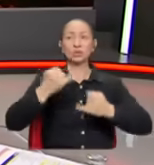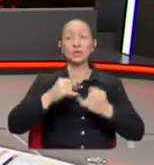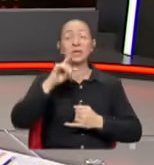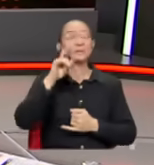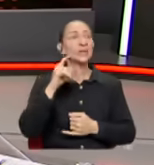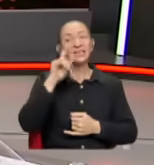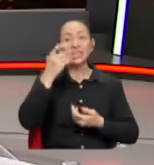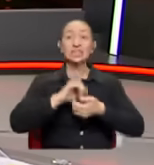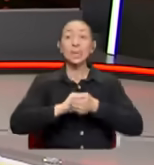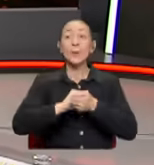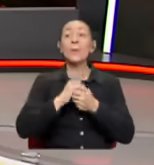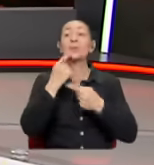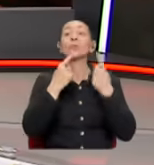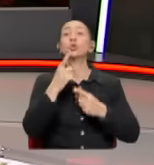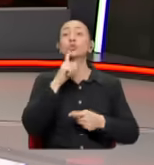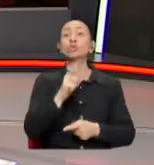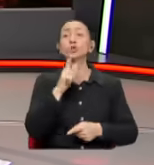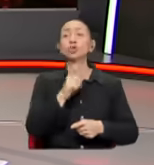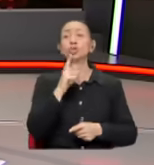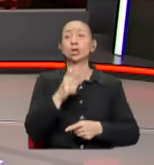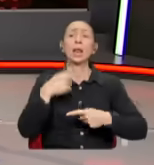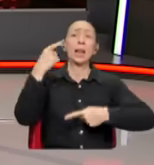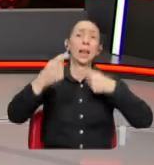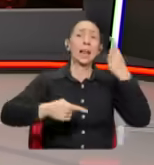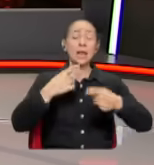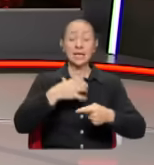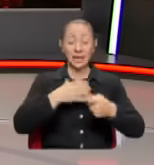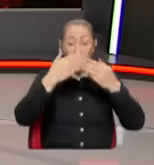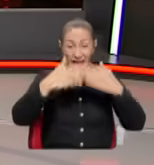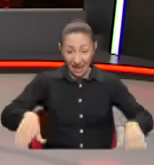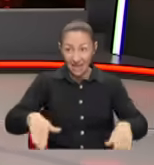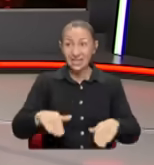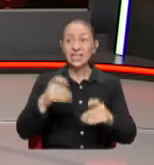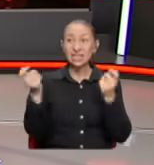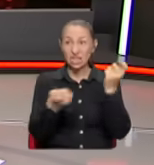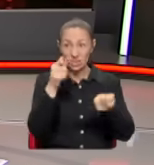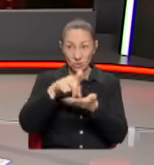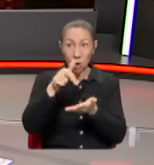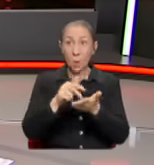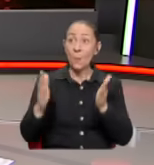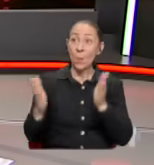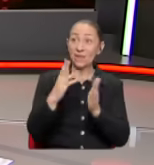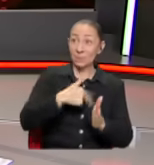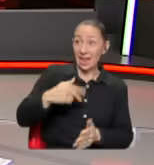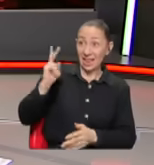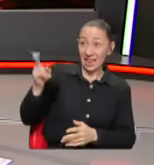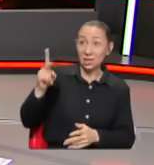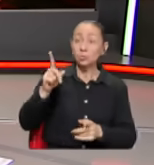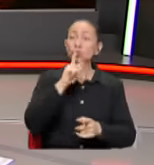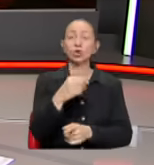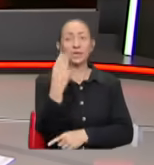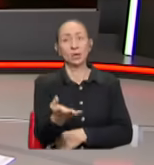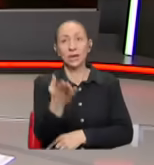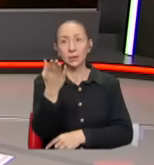Sadece samimiyetten bahsetmiyorlar, vaatlerde de bulunuyorlar. Kendi engelledikleri icraatları muhalefet belediyelerinde şimdi vaat